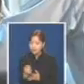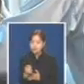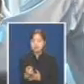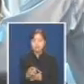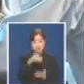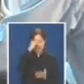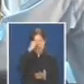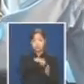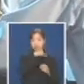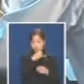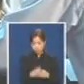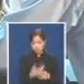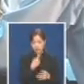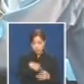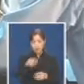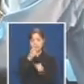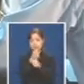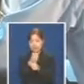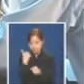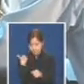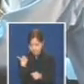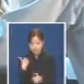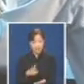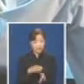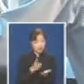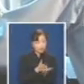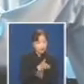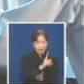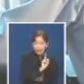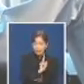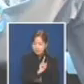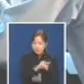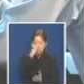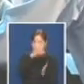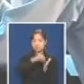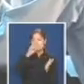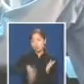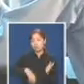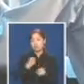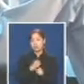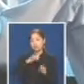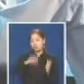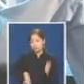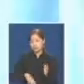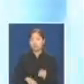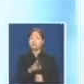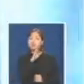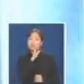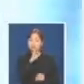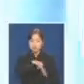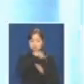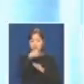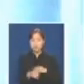มีงานทำคณะไหนตกงานมากอะไรอย่างเงี้ยนะครับก็คร่าวๆก็อย่างเช่นว่าถ้าเรียนครูก็ได้งานทำนะ